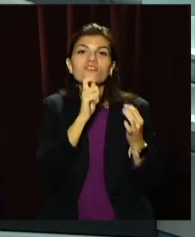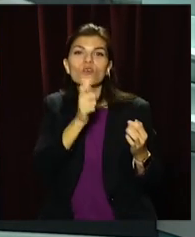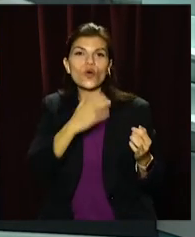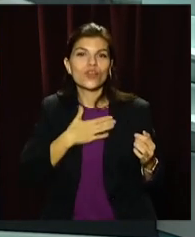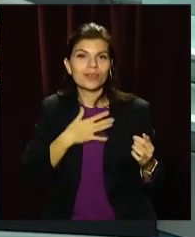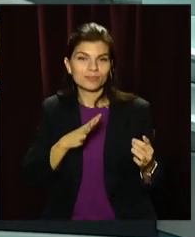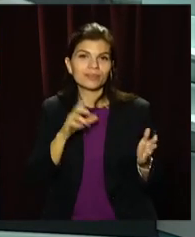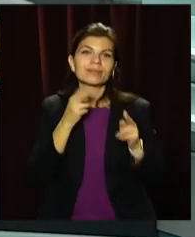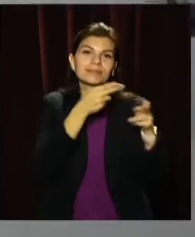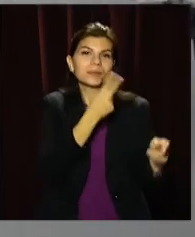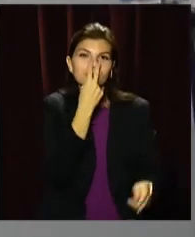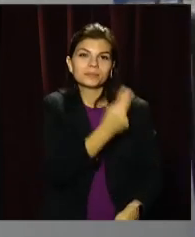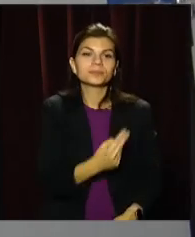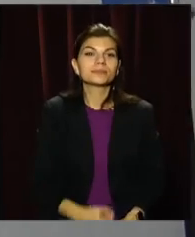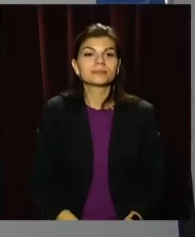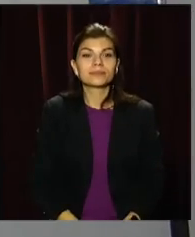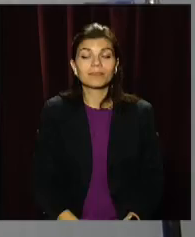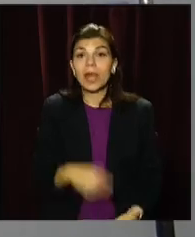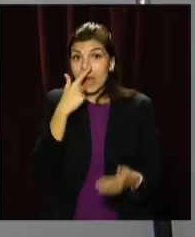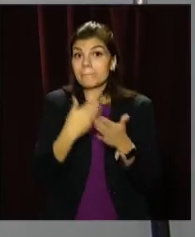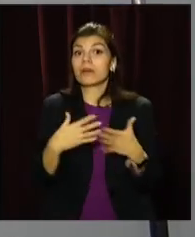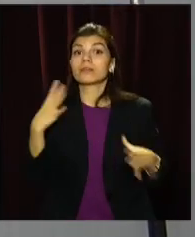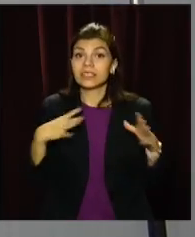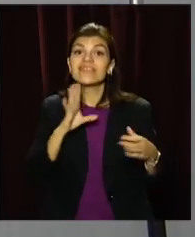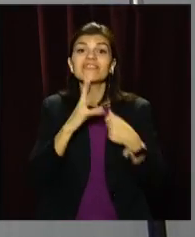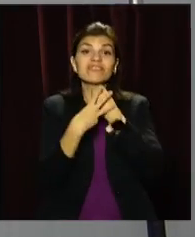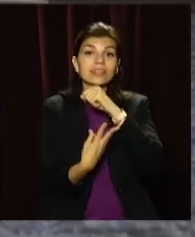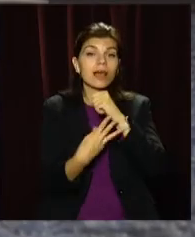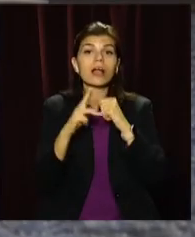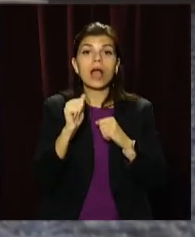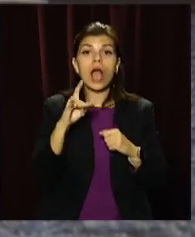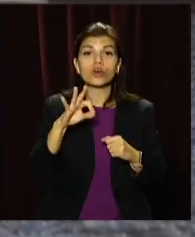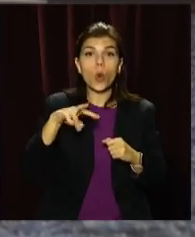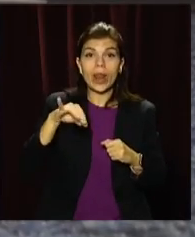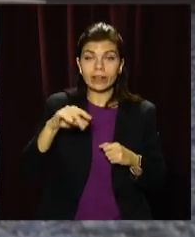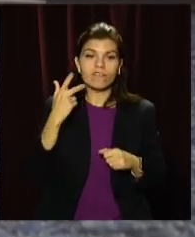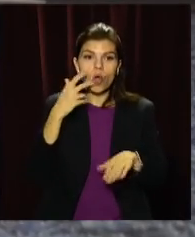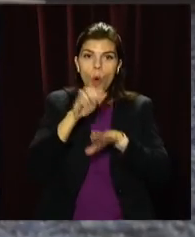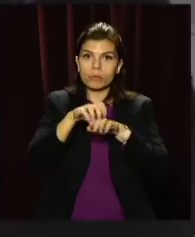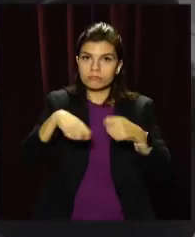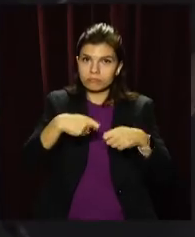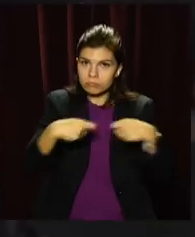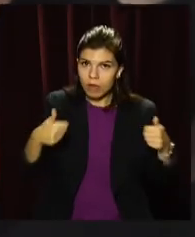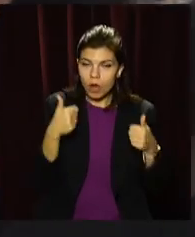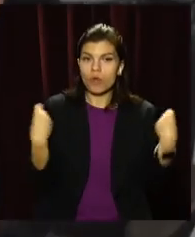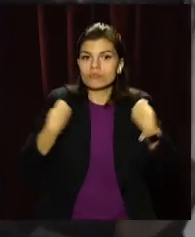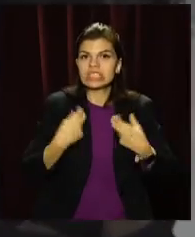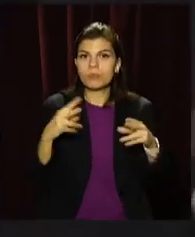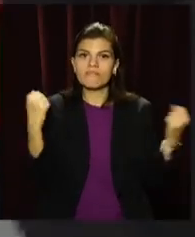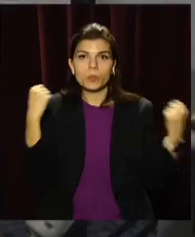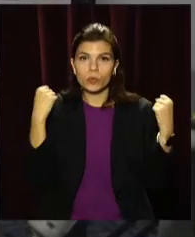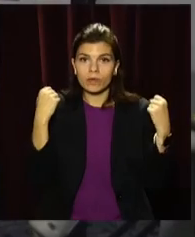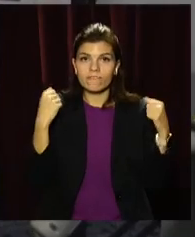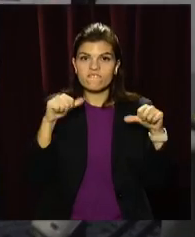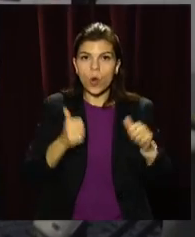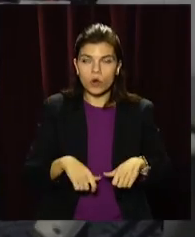В'ячеслав Куліш. Перед тренуванням 18-річна Кароліна ретельно шнурує взуття, одягає спеціальну спортивну форму